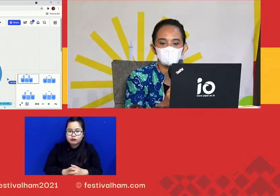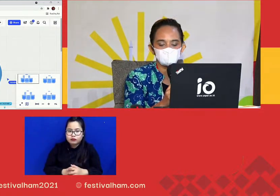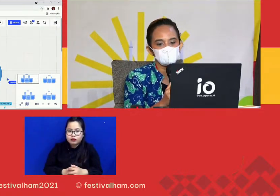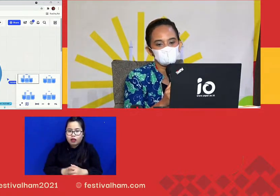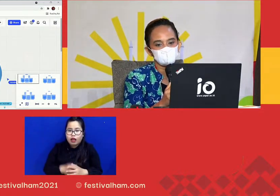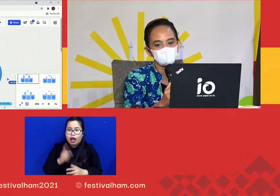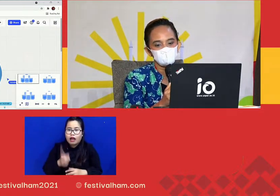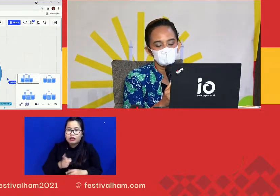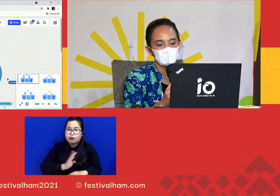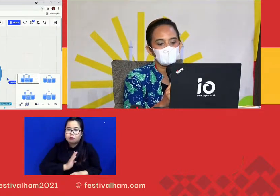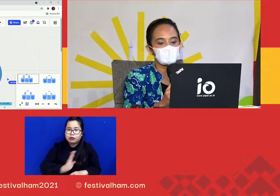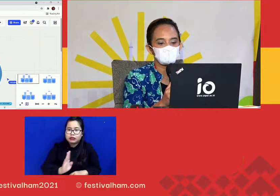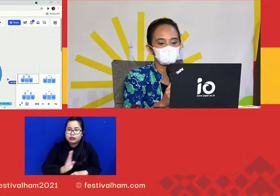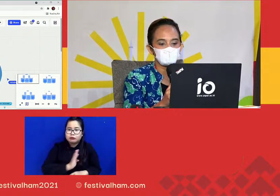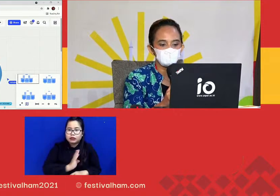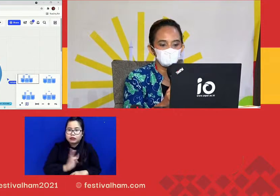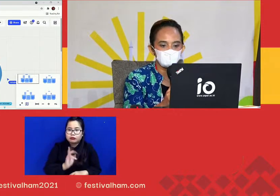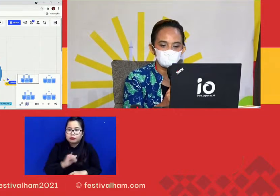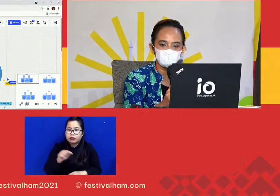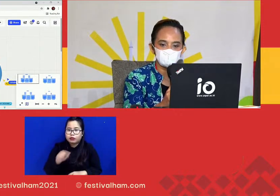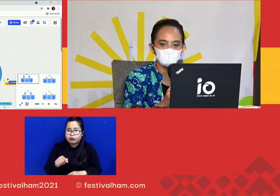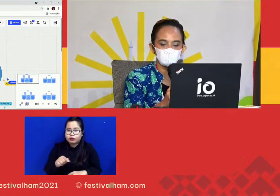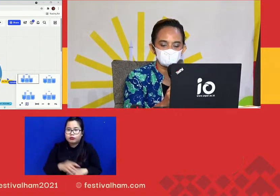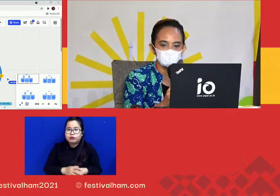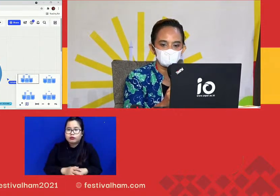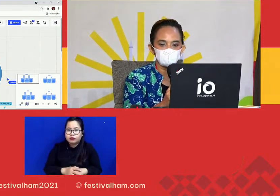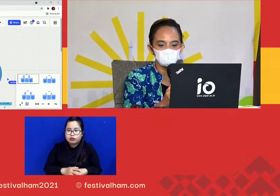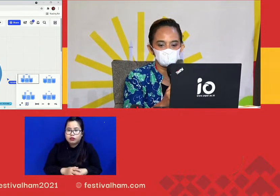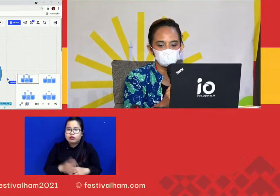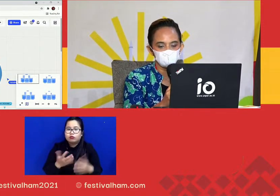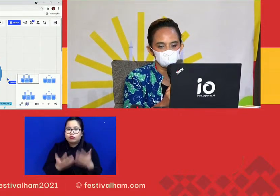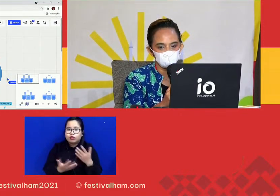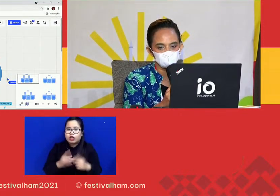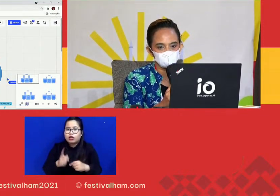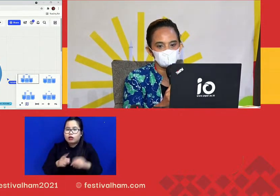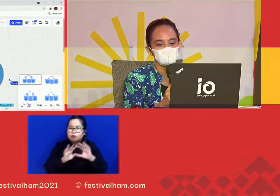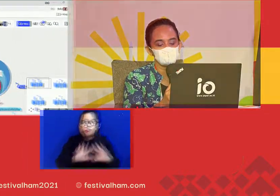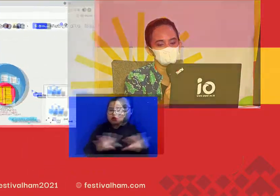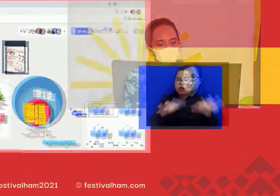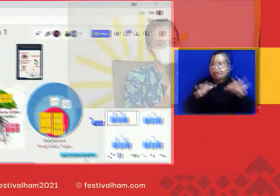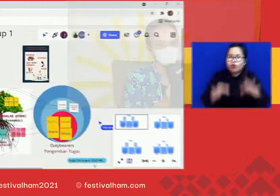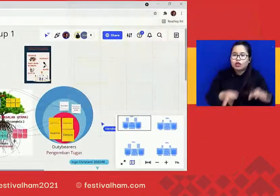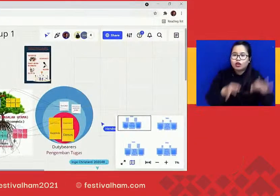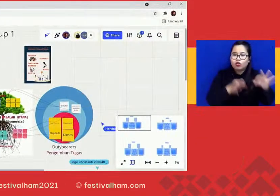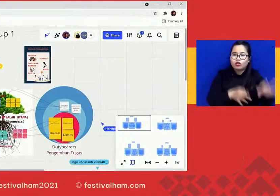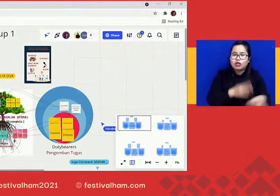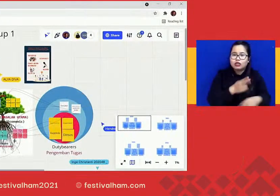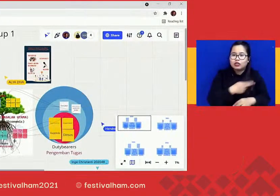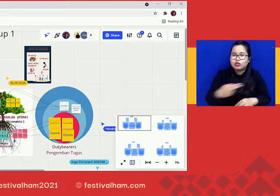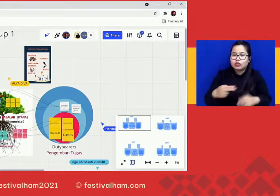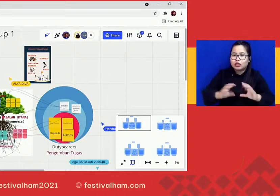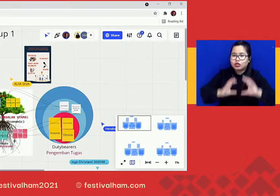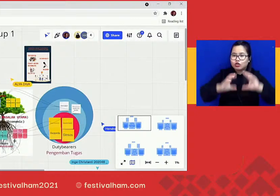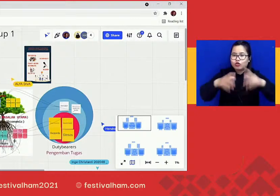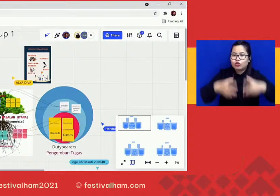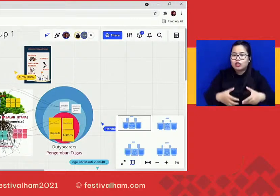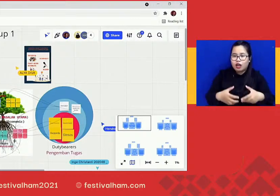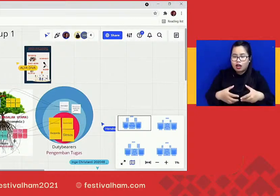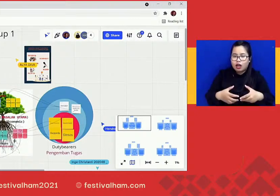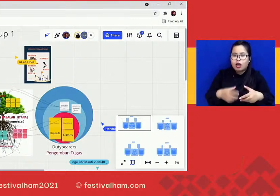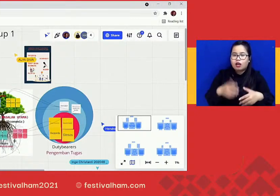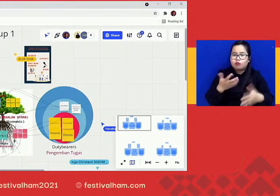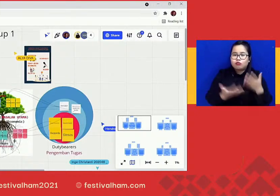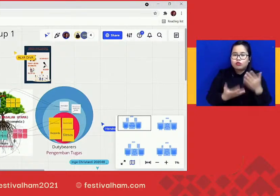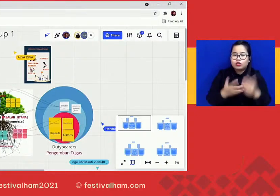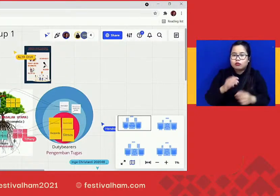prinsip seperti itu akan semakin banyak kota-kota di Indonesia dan di dunia yang